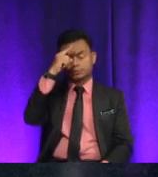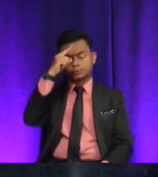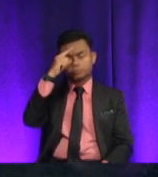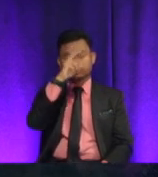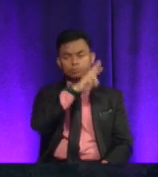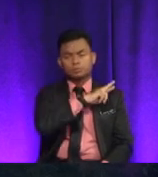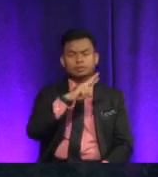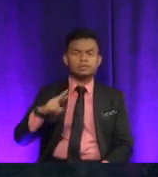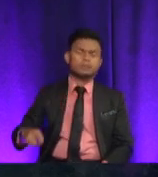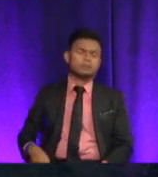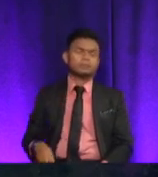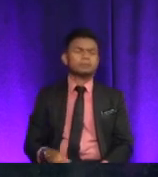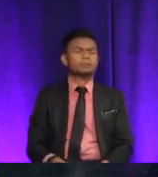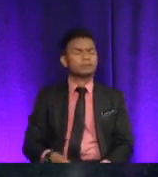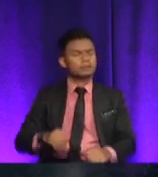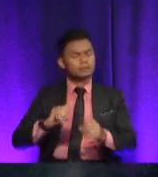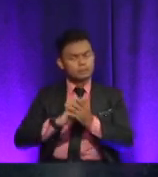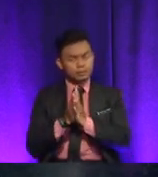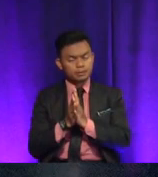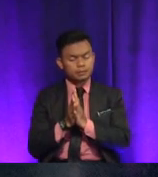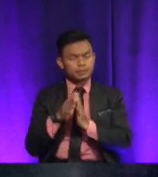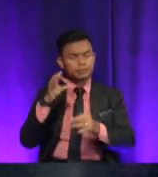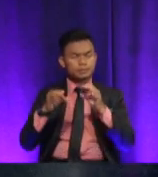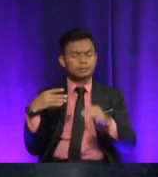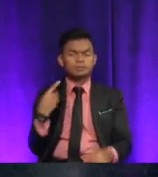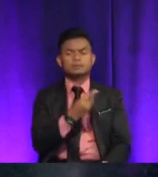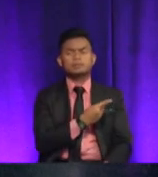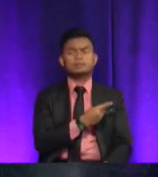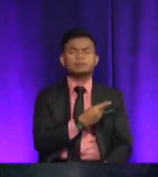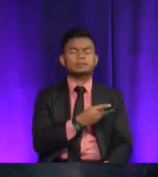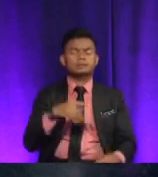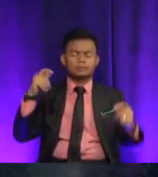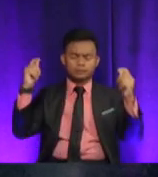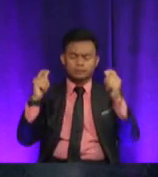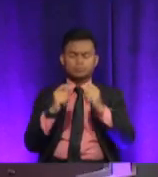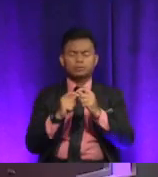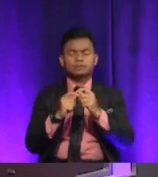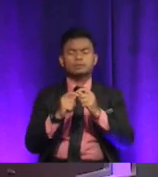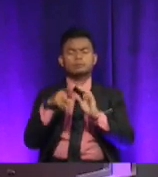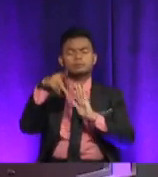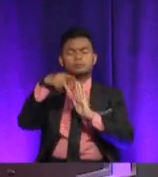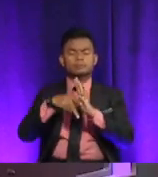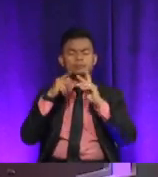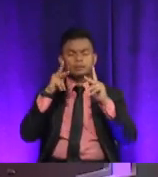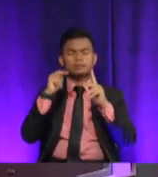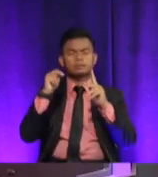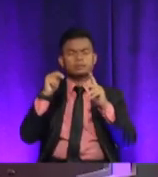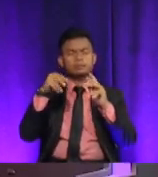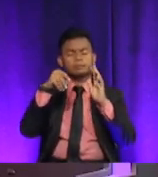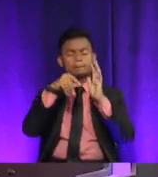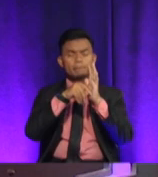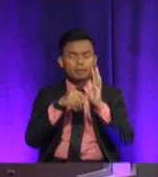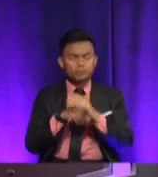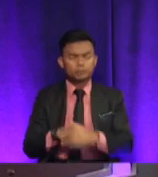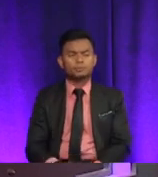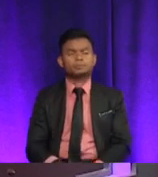jadi persoalan apa di sini kalau kita ketemu dengan perkataan patuh Pergilah menteri Pergilah berjalan menteri ke-3 ayat di